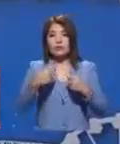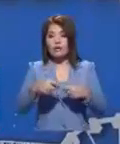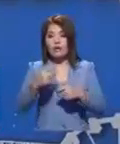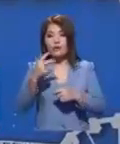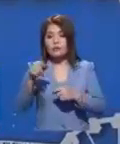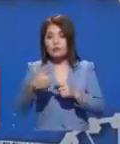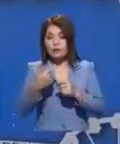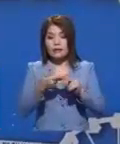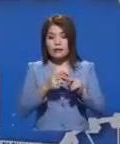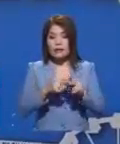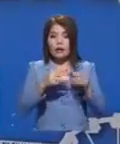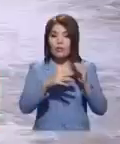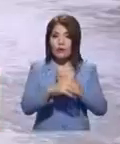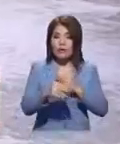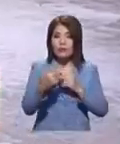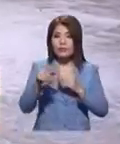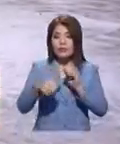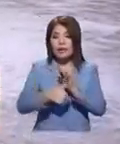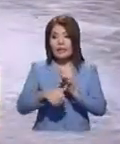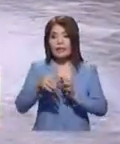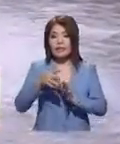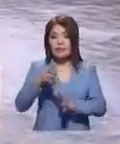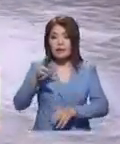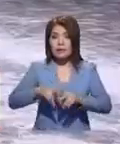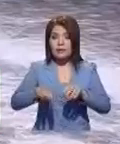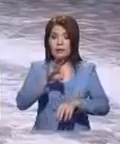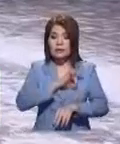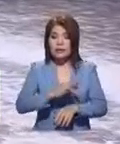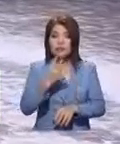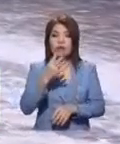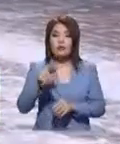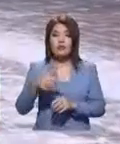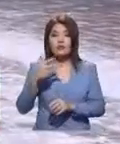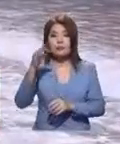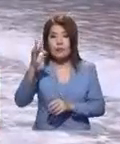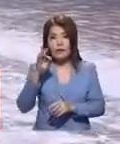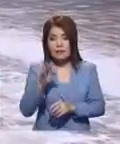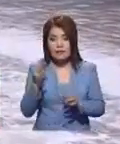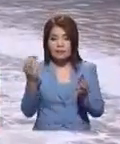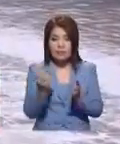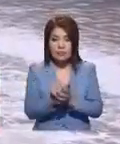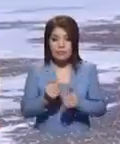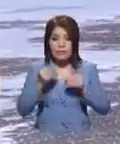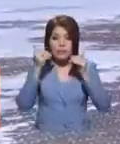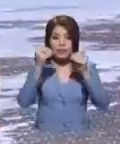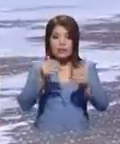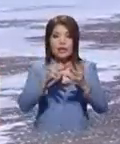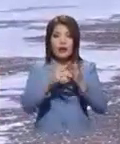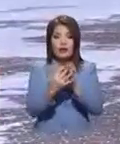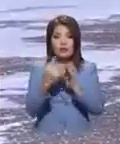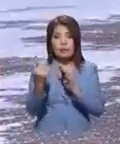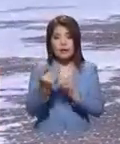көлік 3,6%, тұрғын үйді пайдалануға енгізу 4,3%-ға өсті. Тек ауыл шаруашылығының